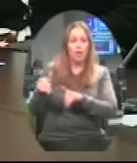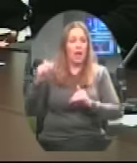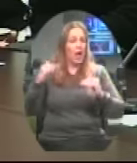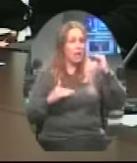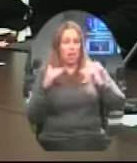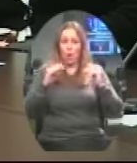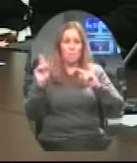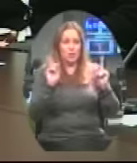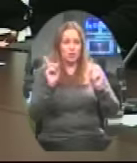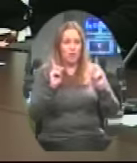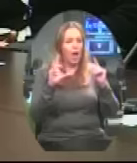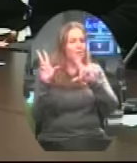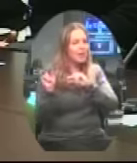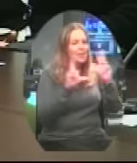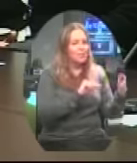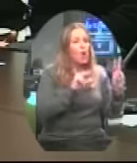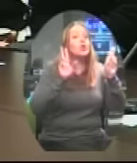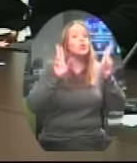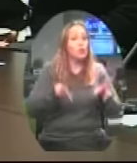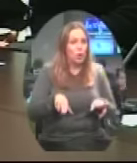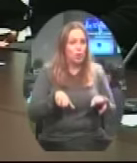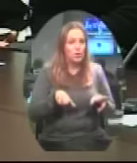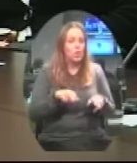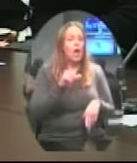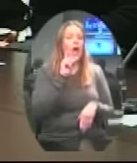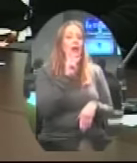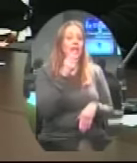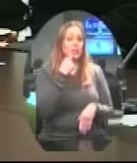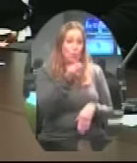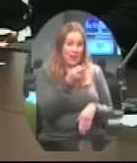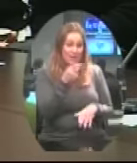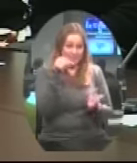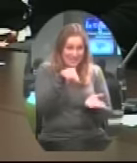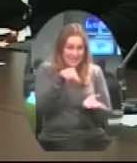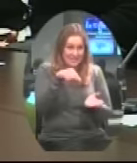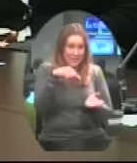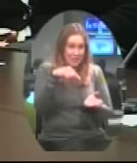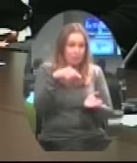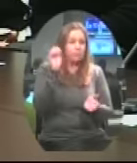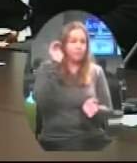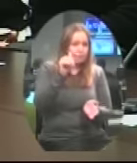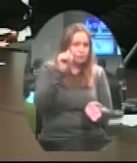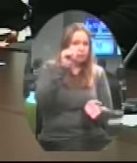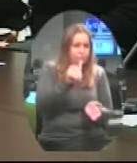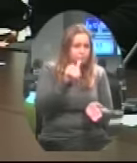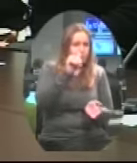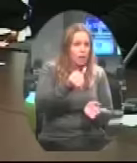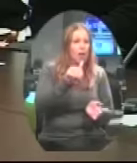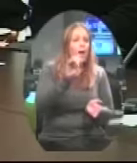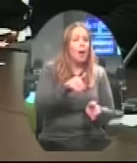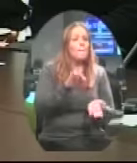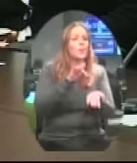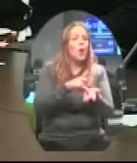למרות הדמיון, אבל אני רוצה לומר לכם, המדרון הזה מוביל אותנו למקומות מאוד מאוד